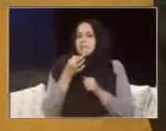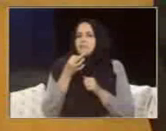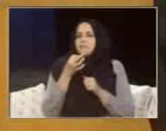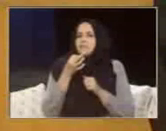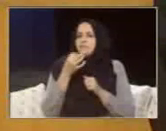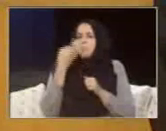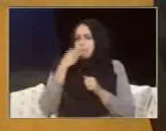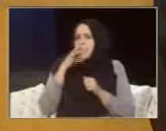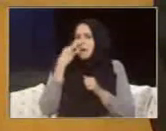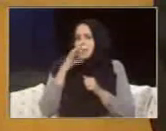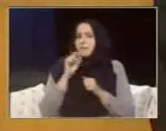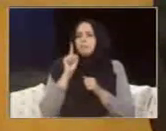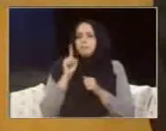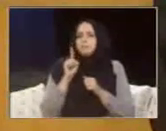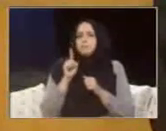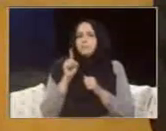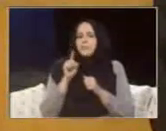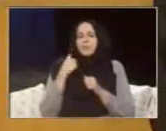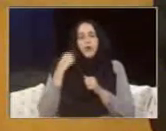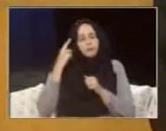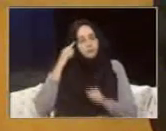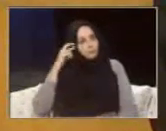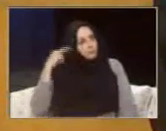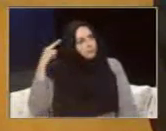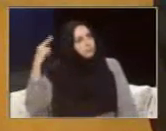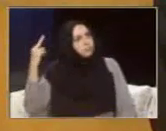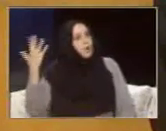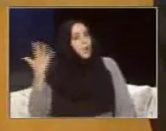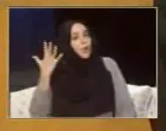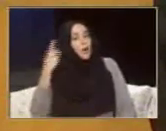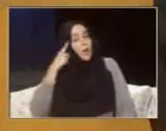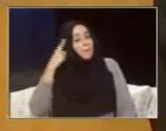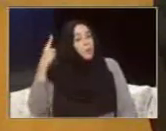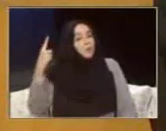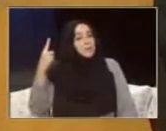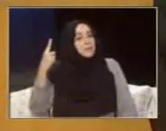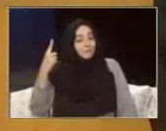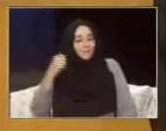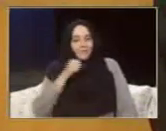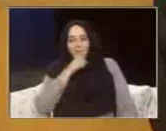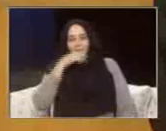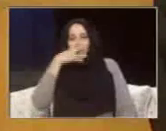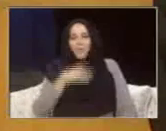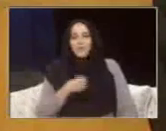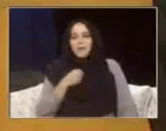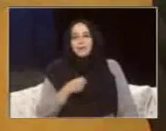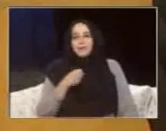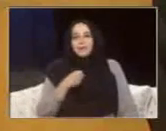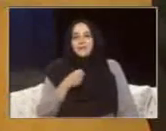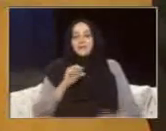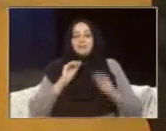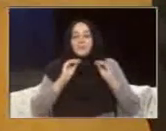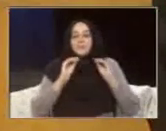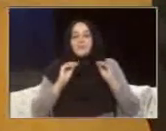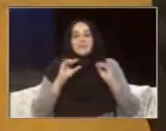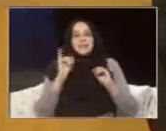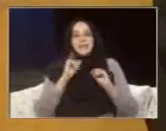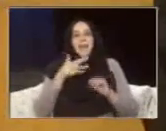وأنت تتحدث ذهب عقلي إلى إلى تعليم النبي ابن عباس رضي الله تعالى